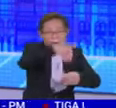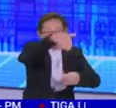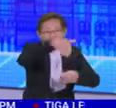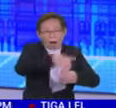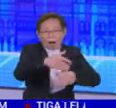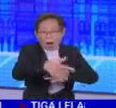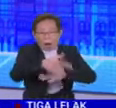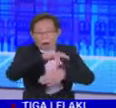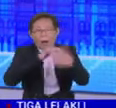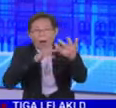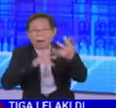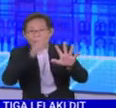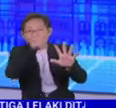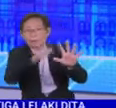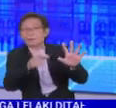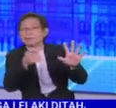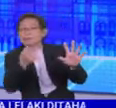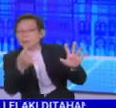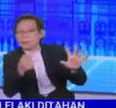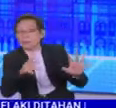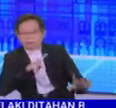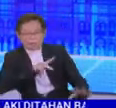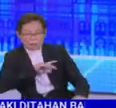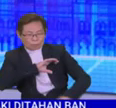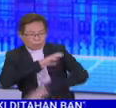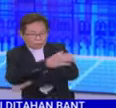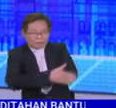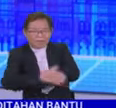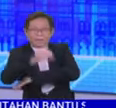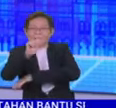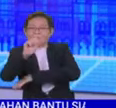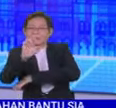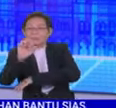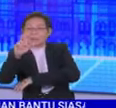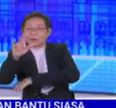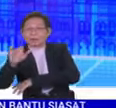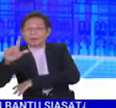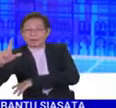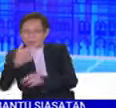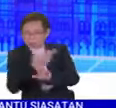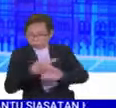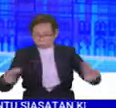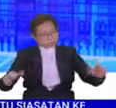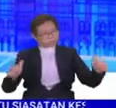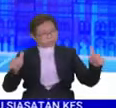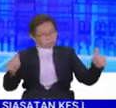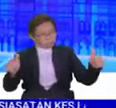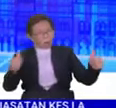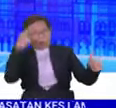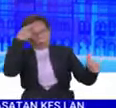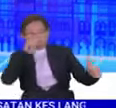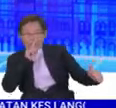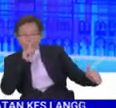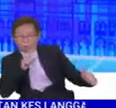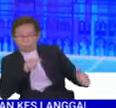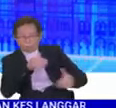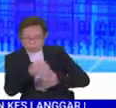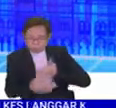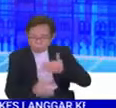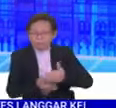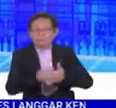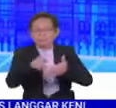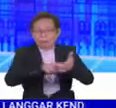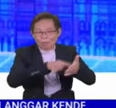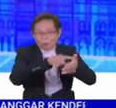15 November. Ketua Polis Negara Tan Sri Akril Sani Abdullah Sani berkata, persediaan rapi dilakukan bagi memastikan proses